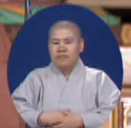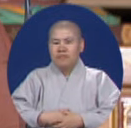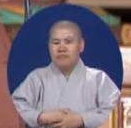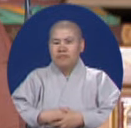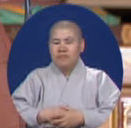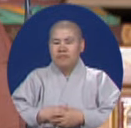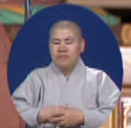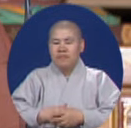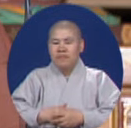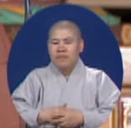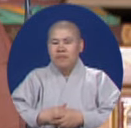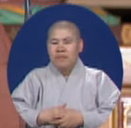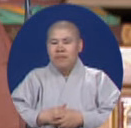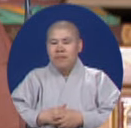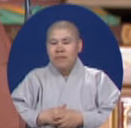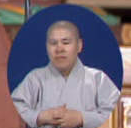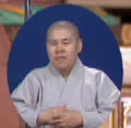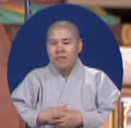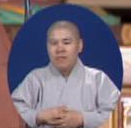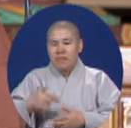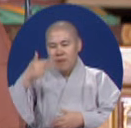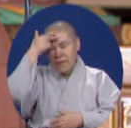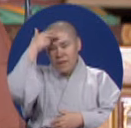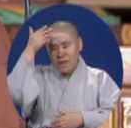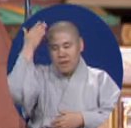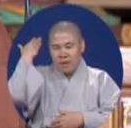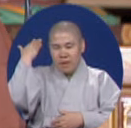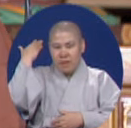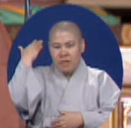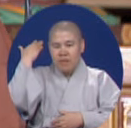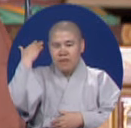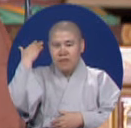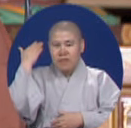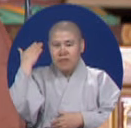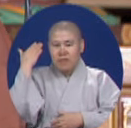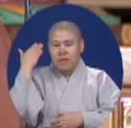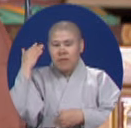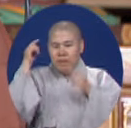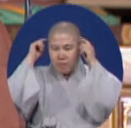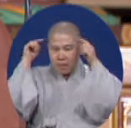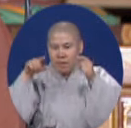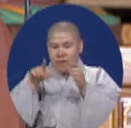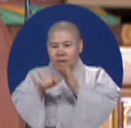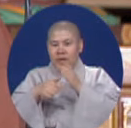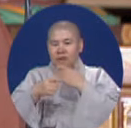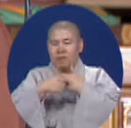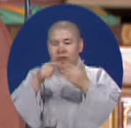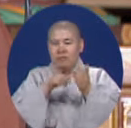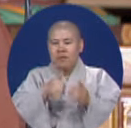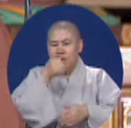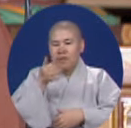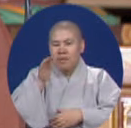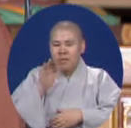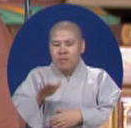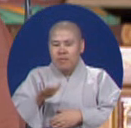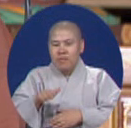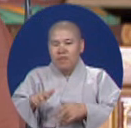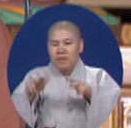석일미시에는 우유심터니 옛날에 미할 때에는 마음이 있었는데